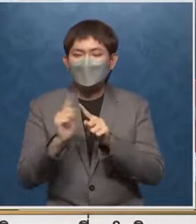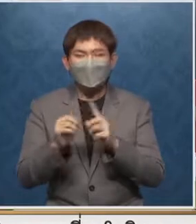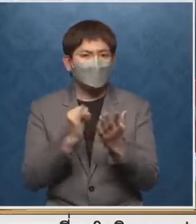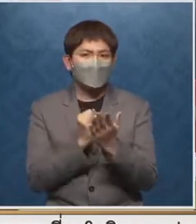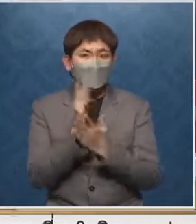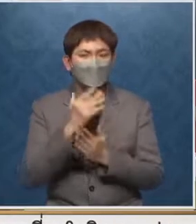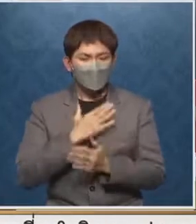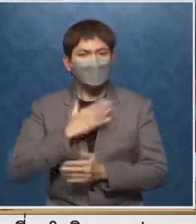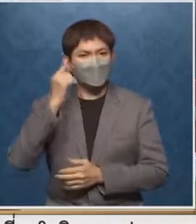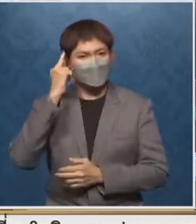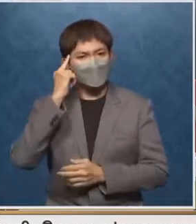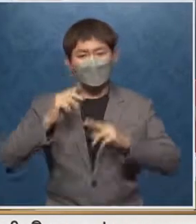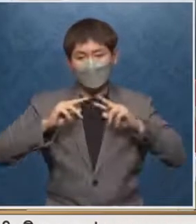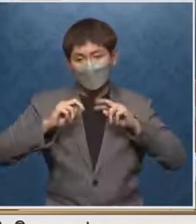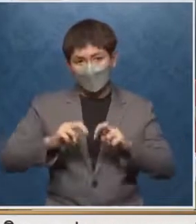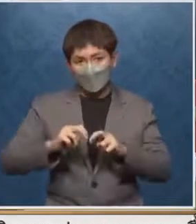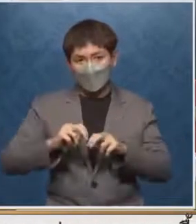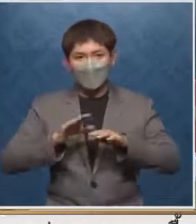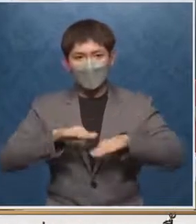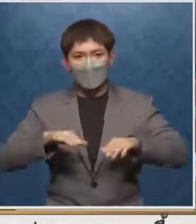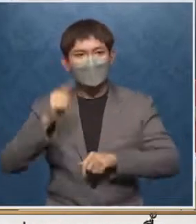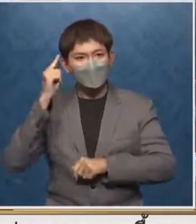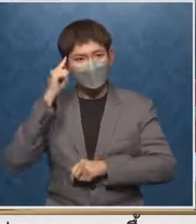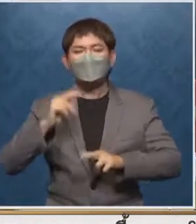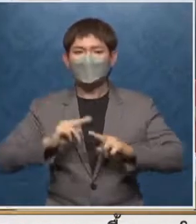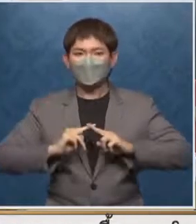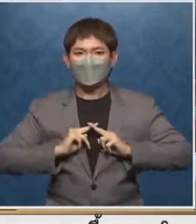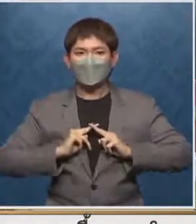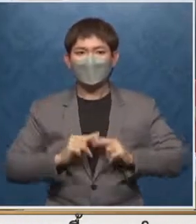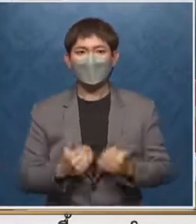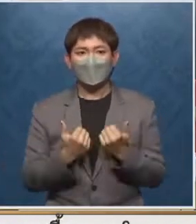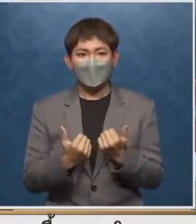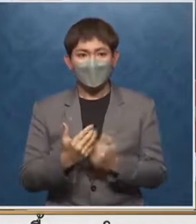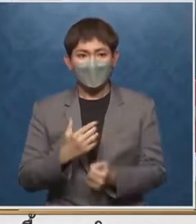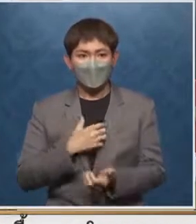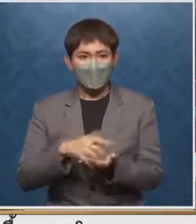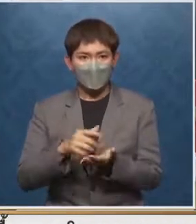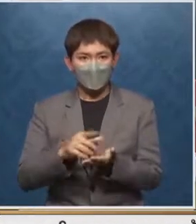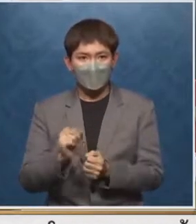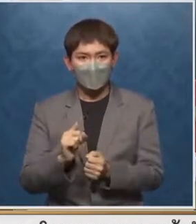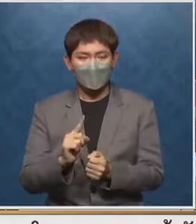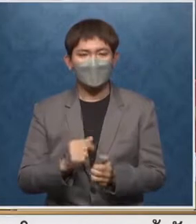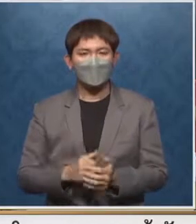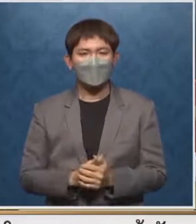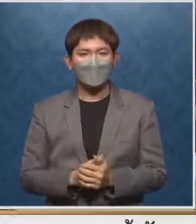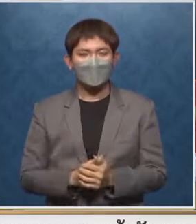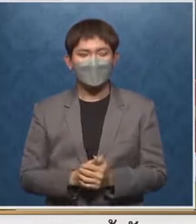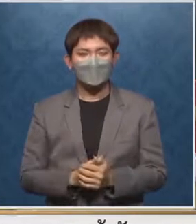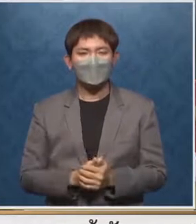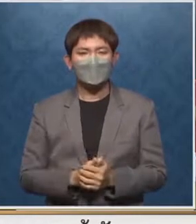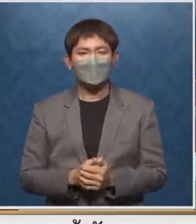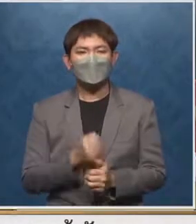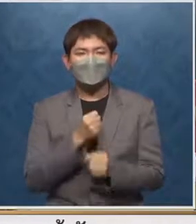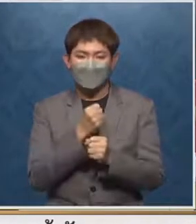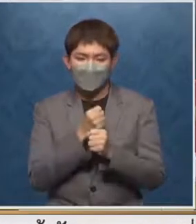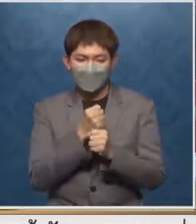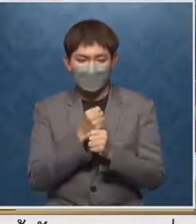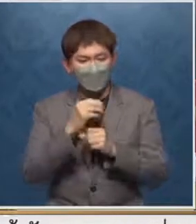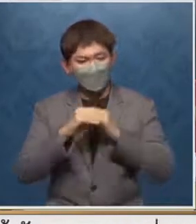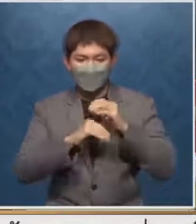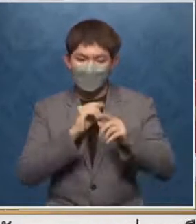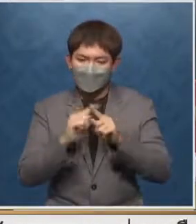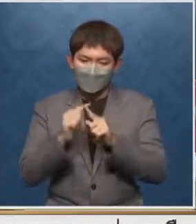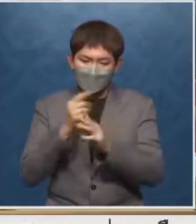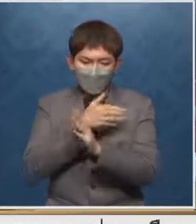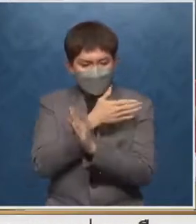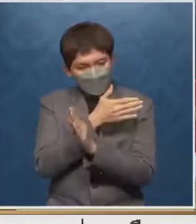กเราวิเคราะห์เด็กจะวิเคราะห์ได้วันนี้ผมถึงอยากจะกลับเรียนว่าท่านทำมาดีหมดนะครับโครงการต่างๆผม